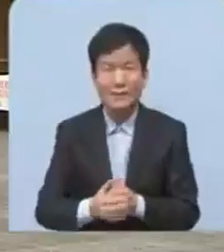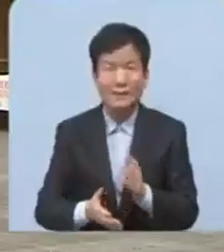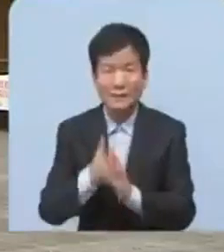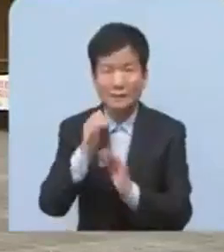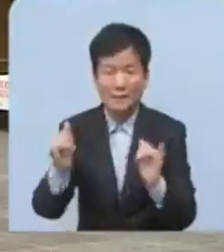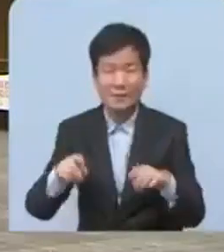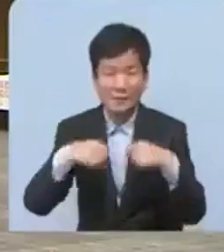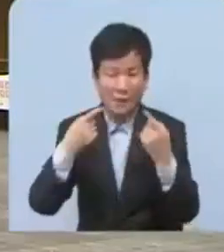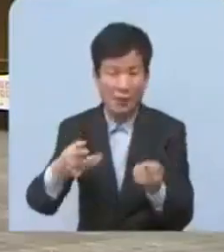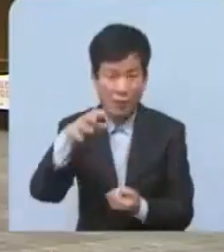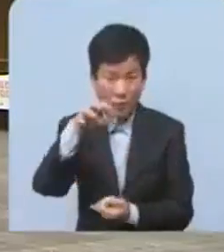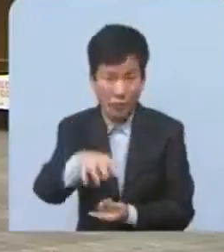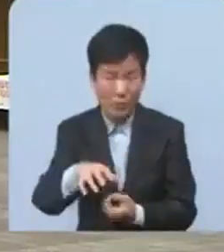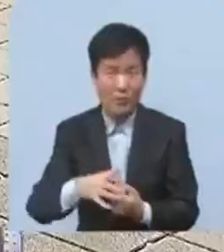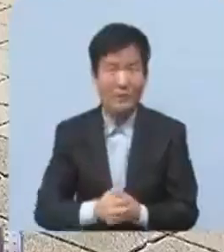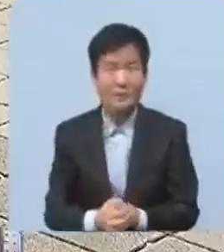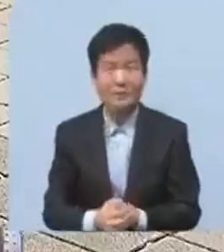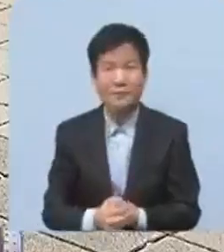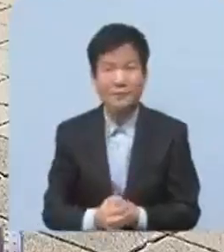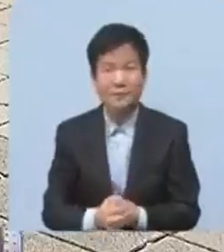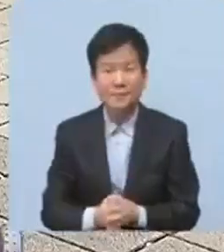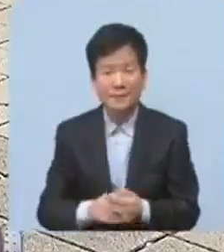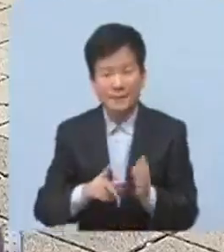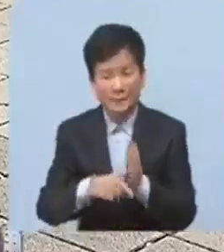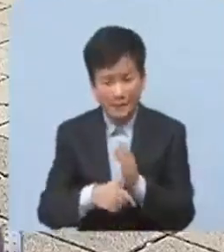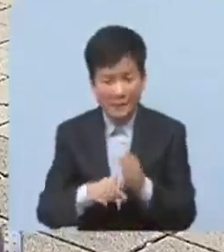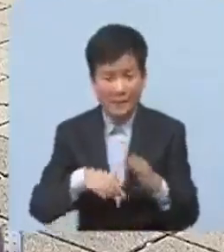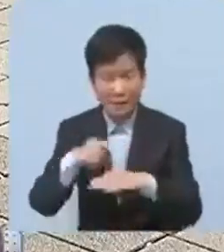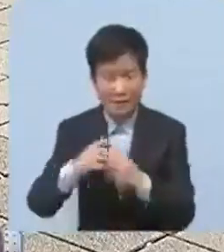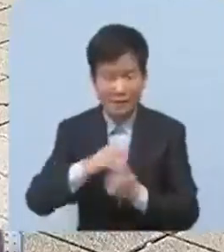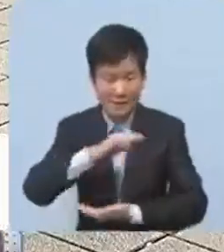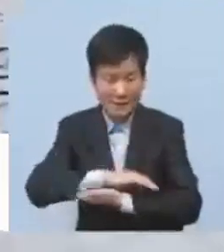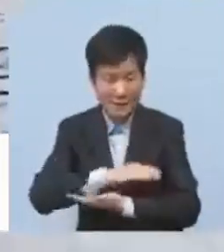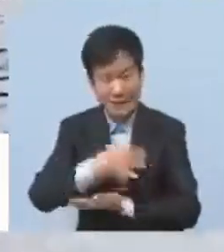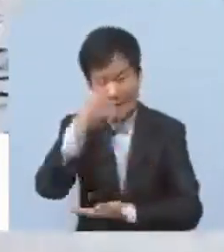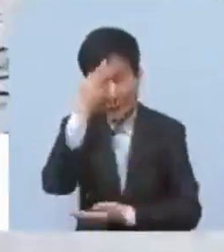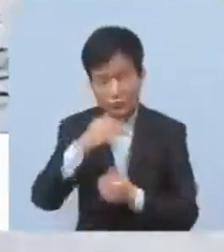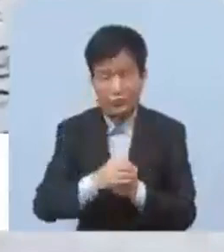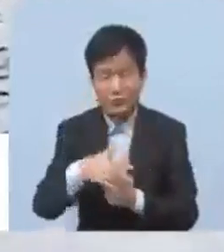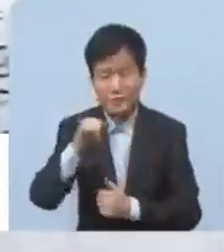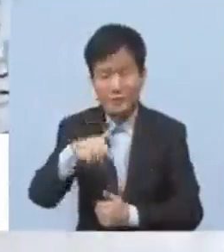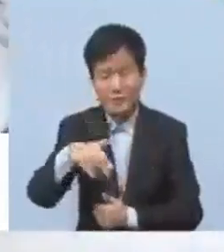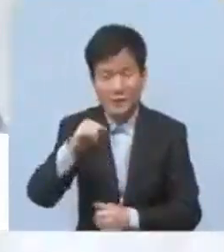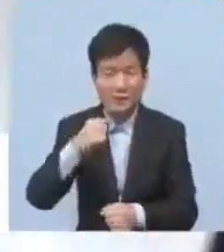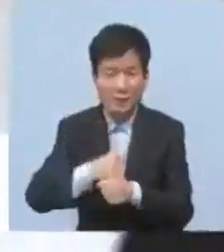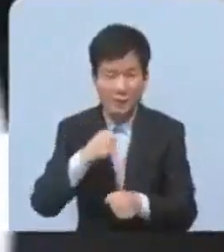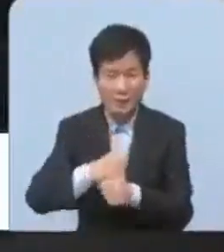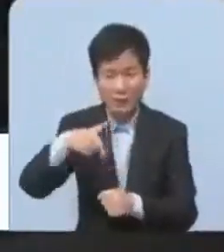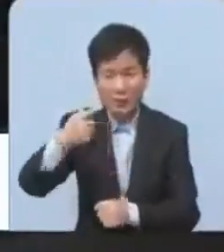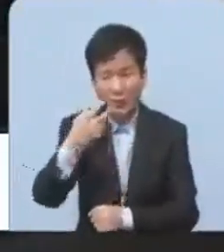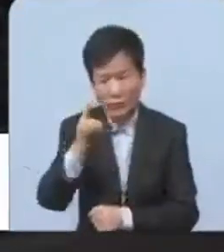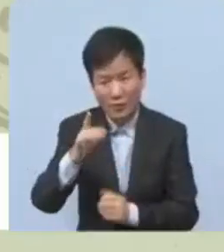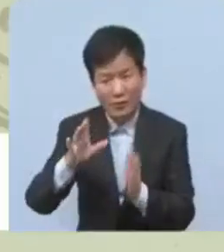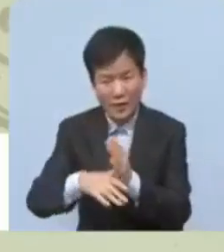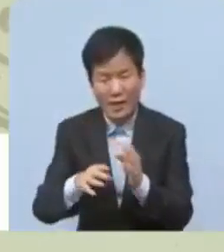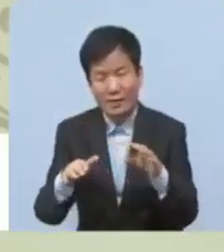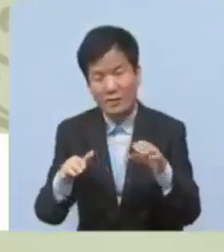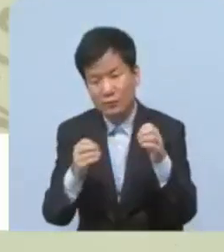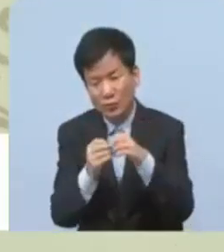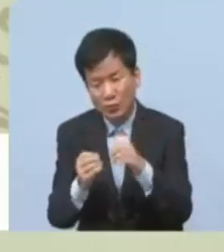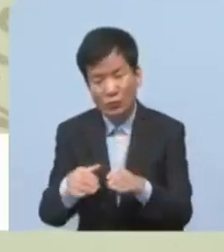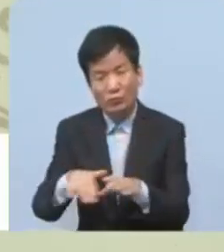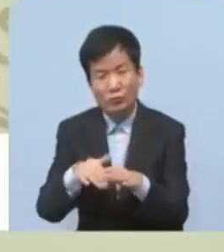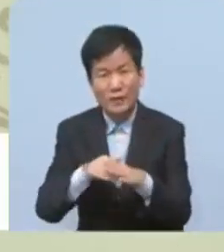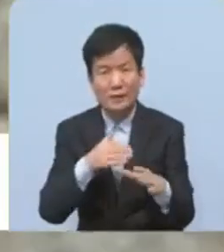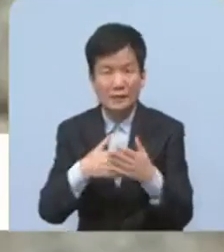참여의 장으로 거듭났습니다 시대를 넘나드는 인쇄 기법과 직지 를 탄생시킨 고려시대의 다양한 전통문화를 체험할 수